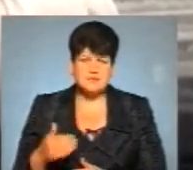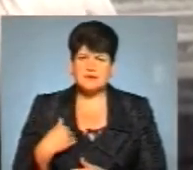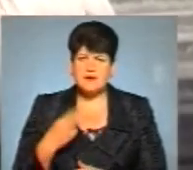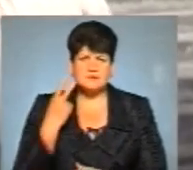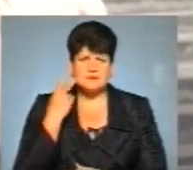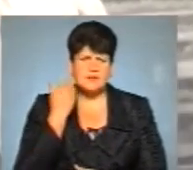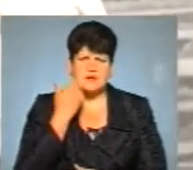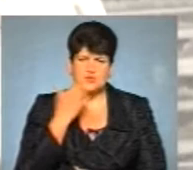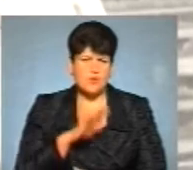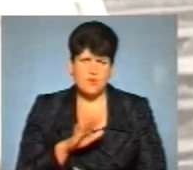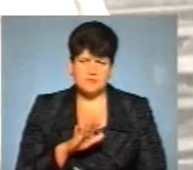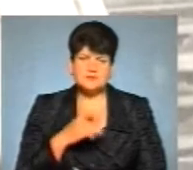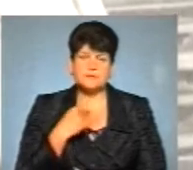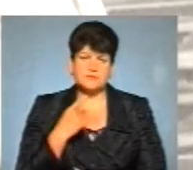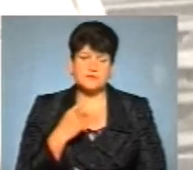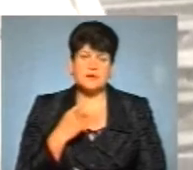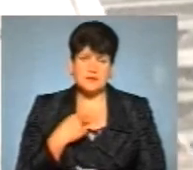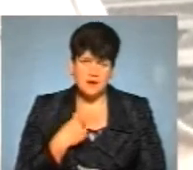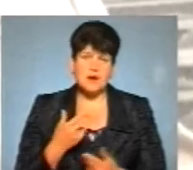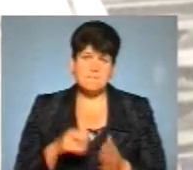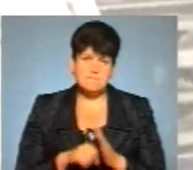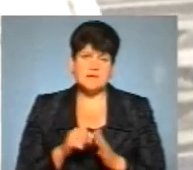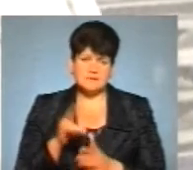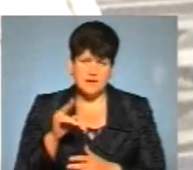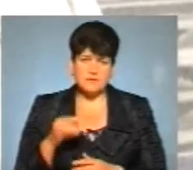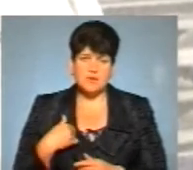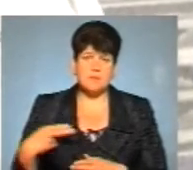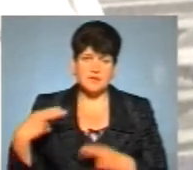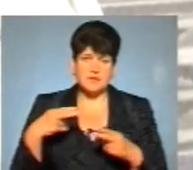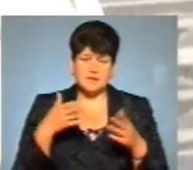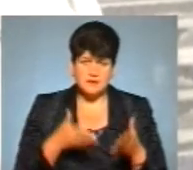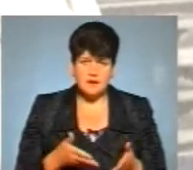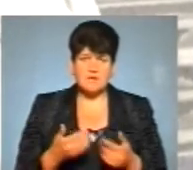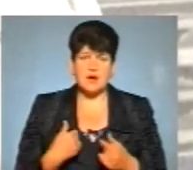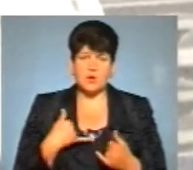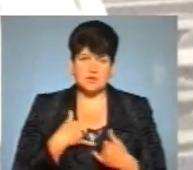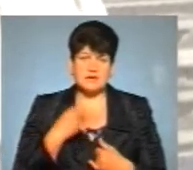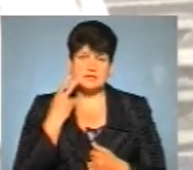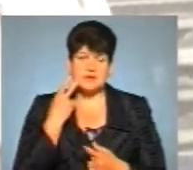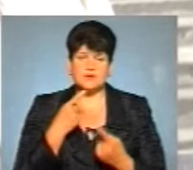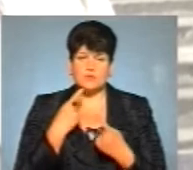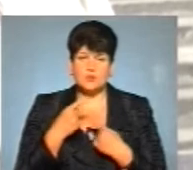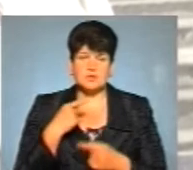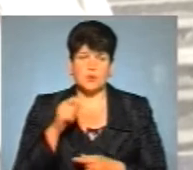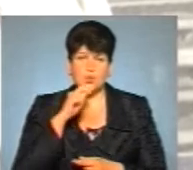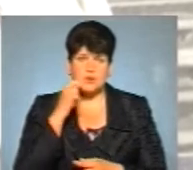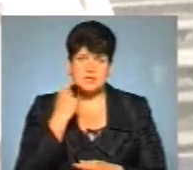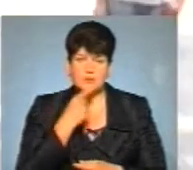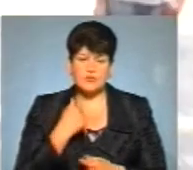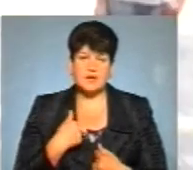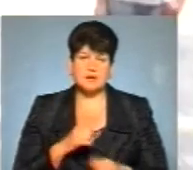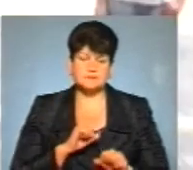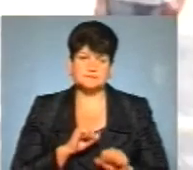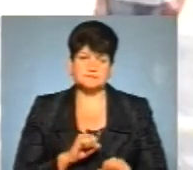не соромився і говорив так. Я бандерівець, бо я звідти приїхав, а в нас завжди розмовляють на українській мові. І я її тому і